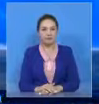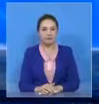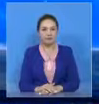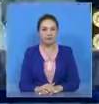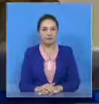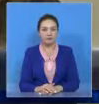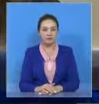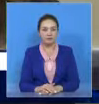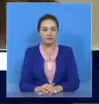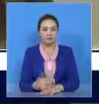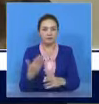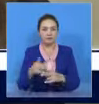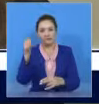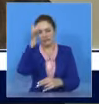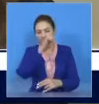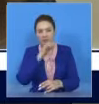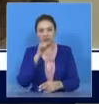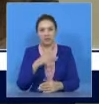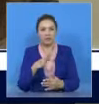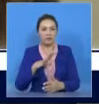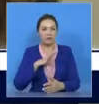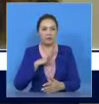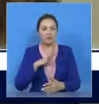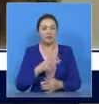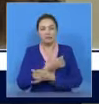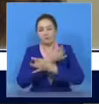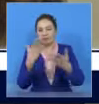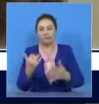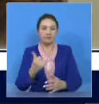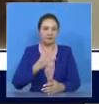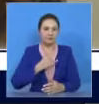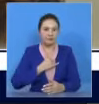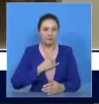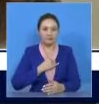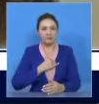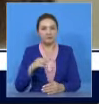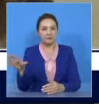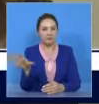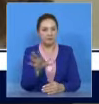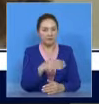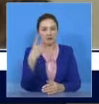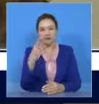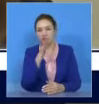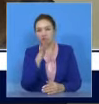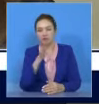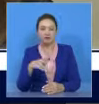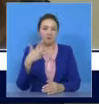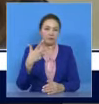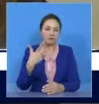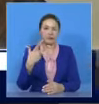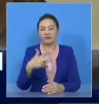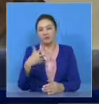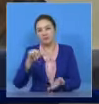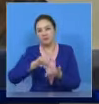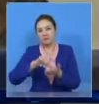в этом году оказалось так как празднику что у нас касса за все за все четыре года было 30 участников